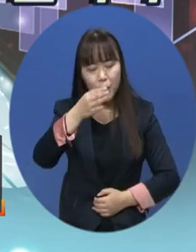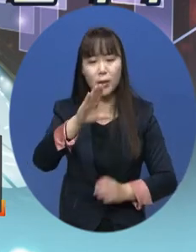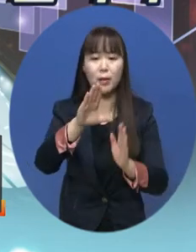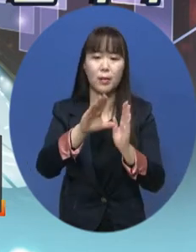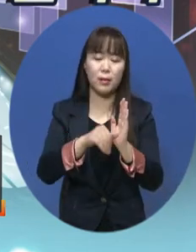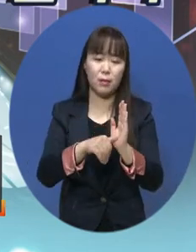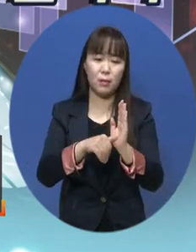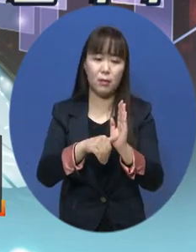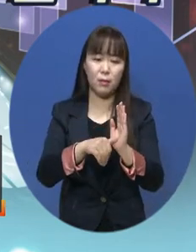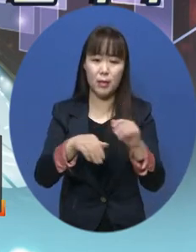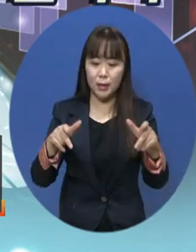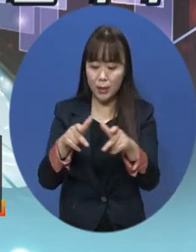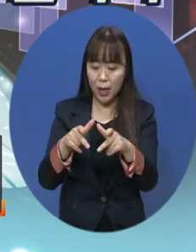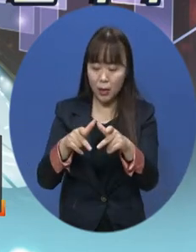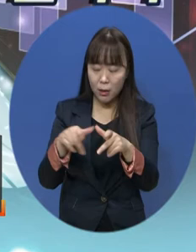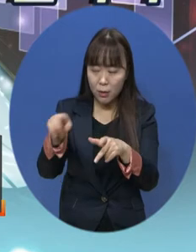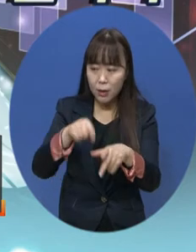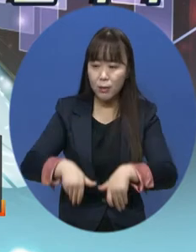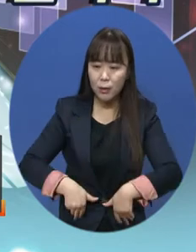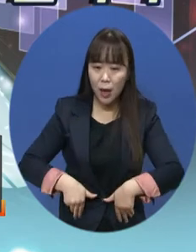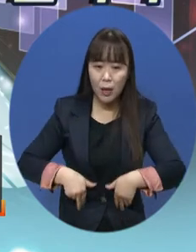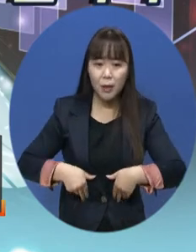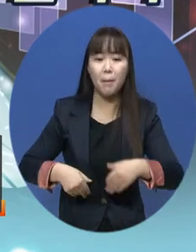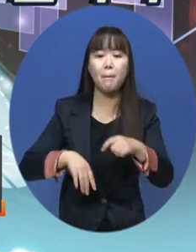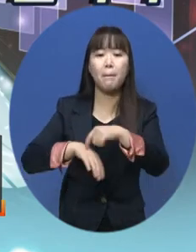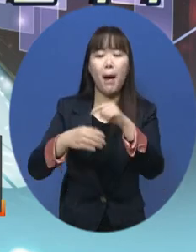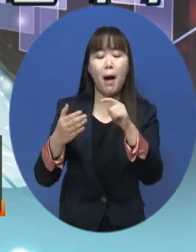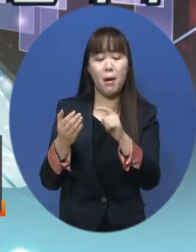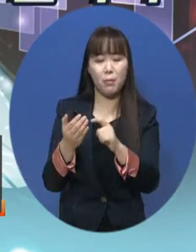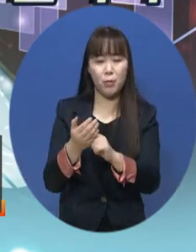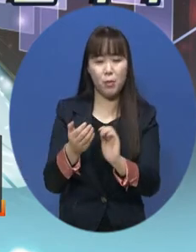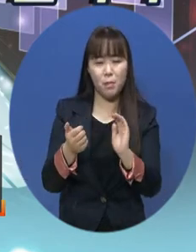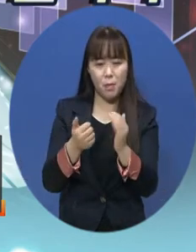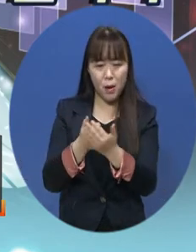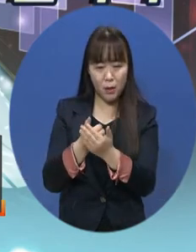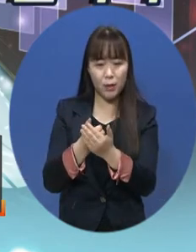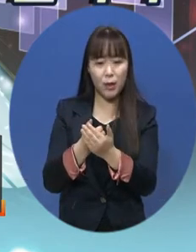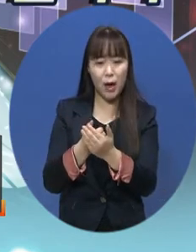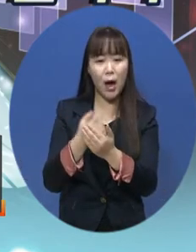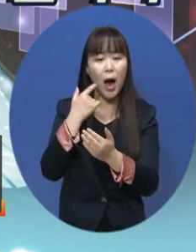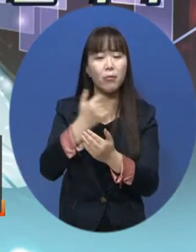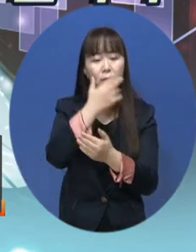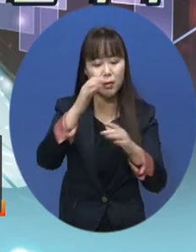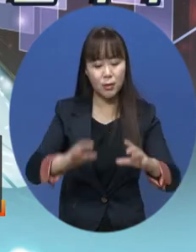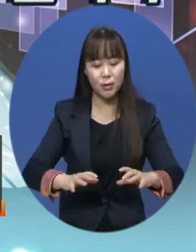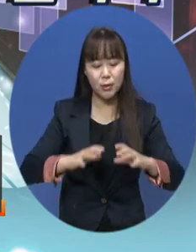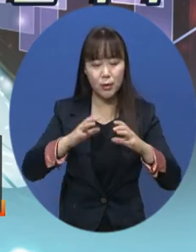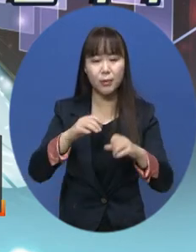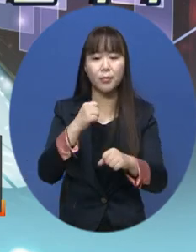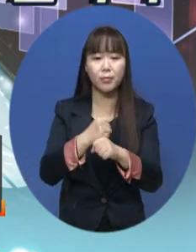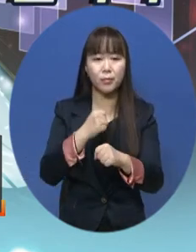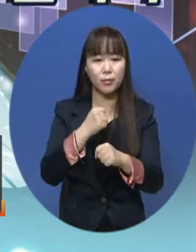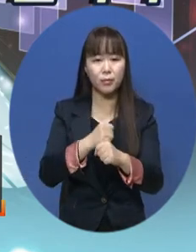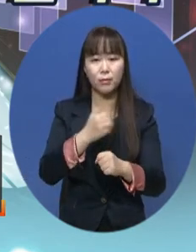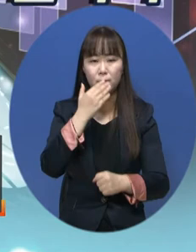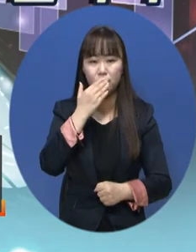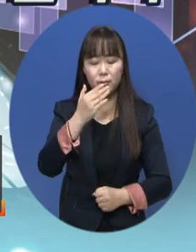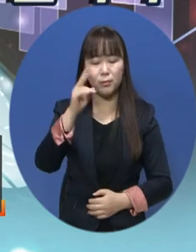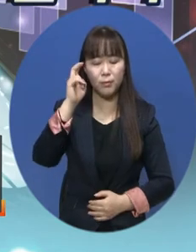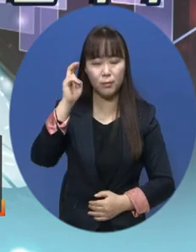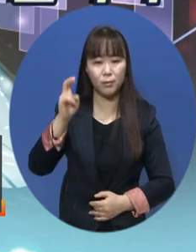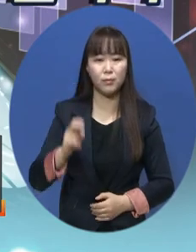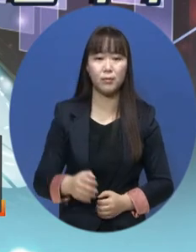때만이 장애인들을 따뜻한 마음으로 보살피는 아름다운 세상을 만들어갈